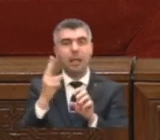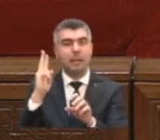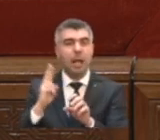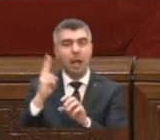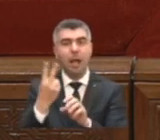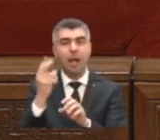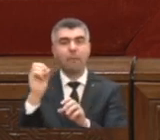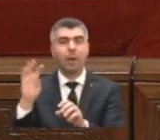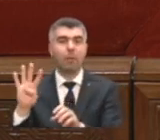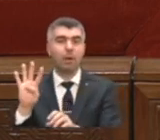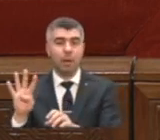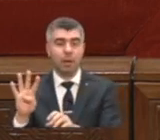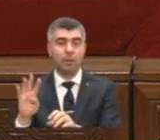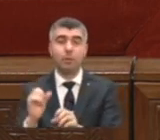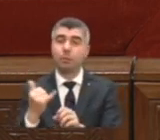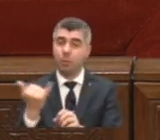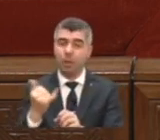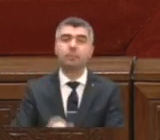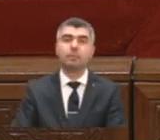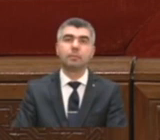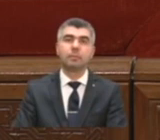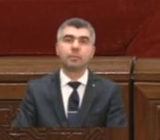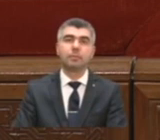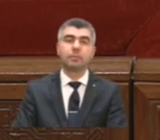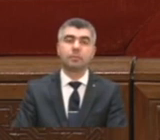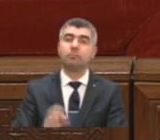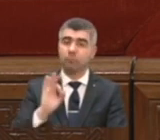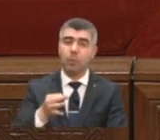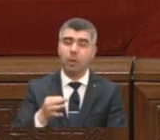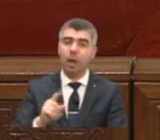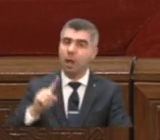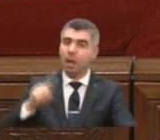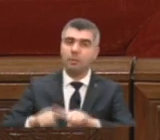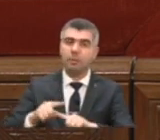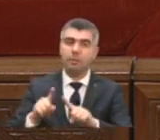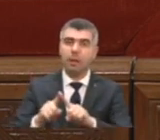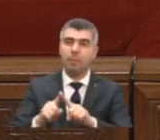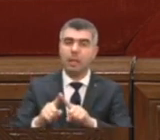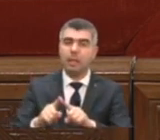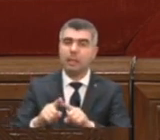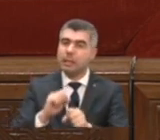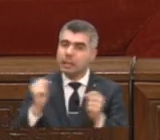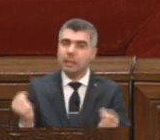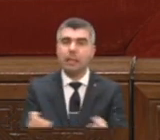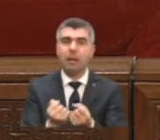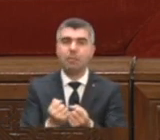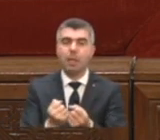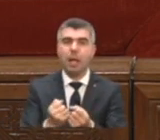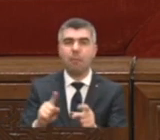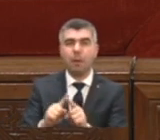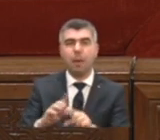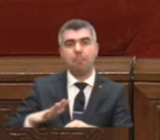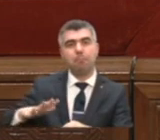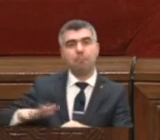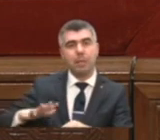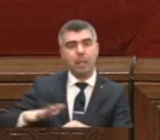ديالنا. اولا لان تنرفضوا كليا باش تنميه المدن ديالنا تمشي بسرعتين، ما